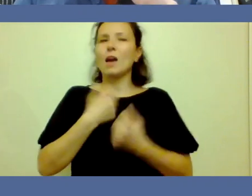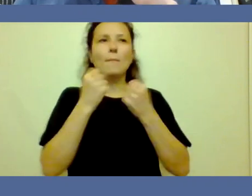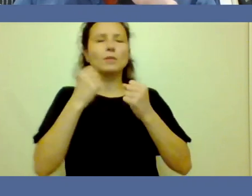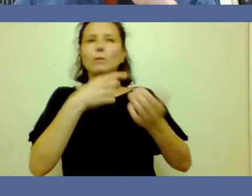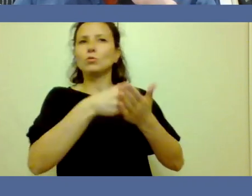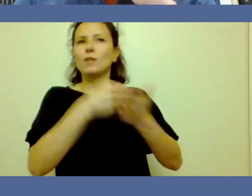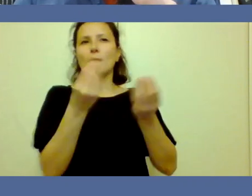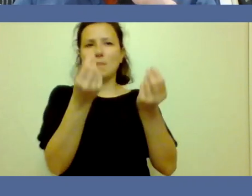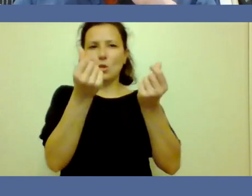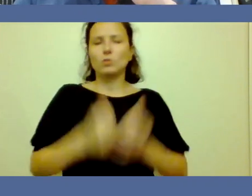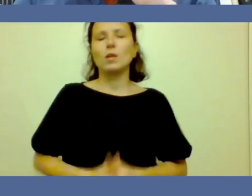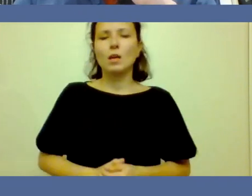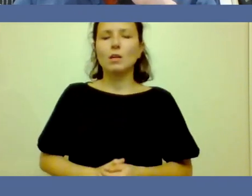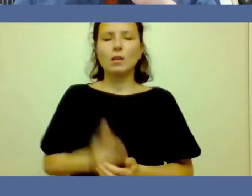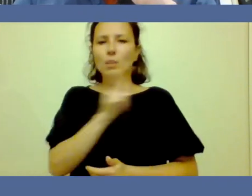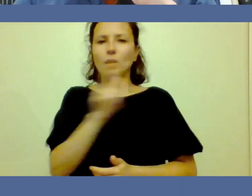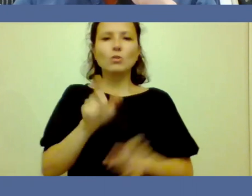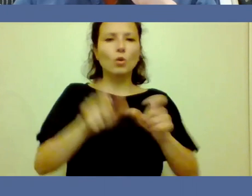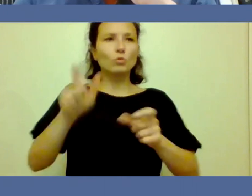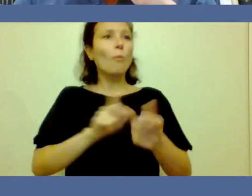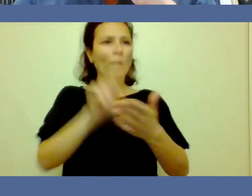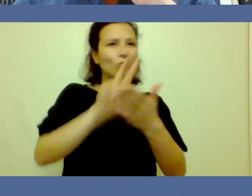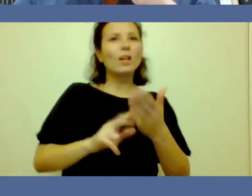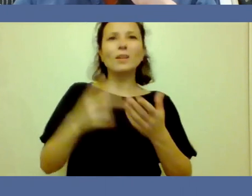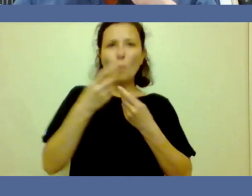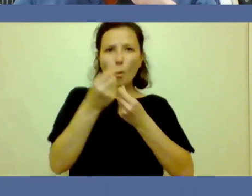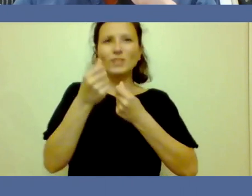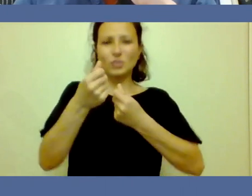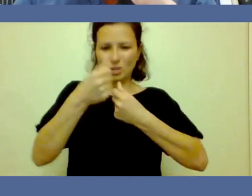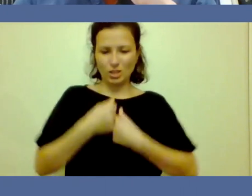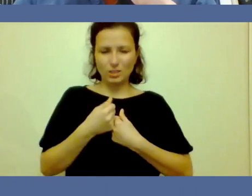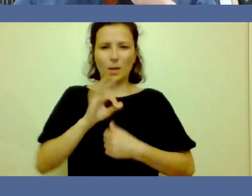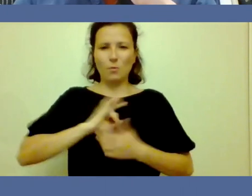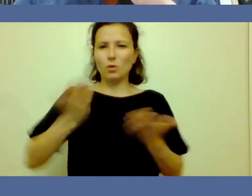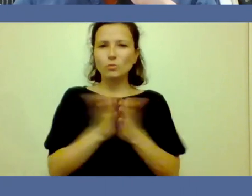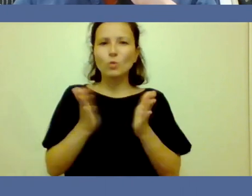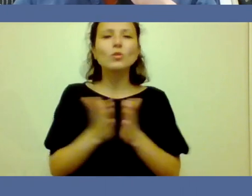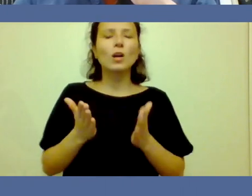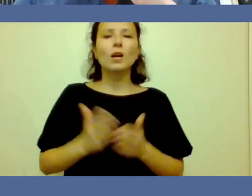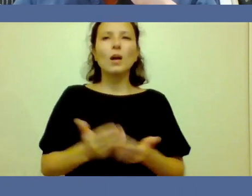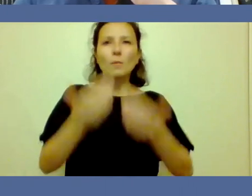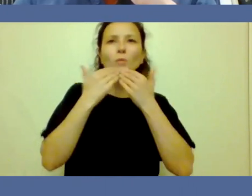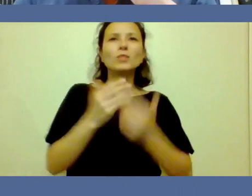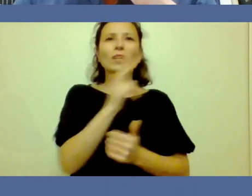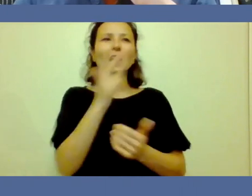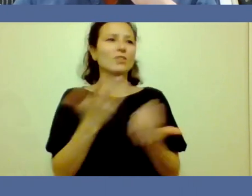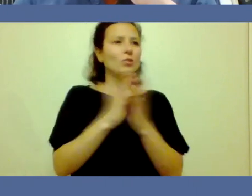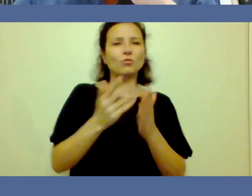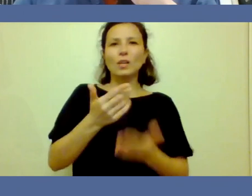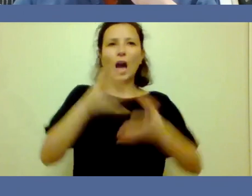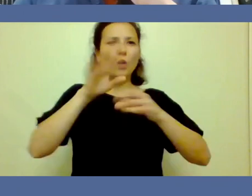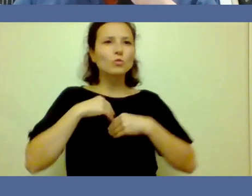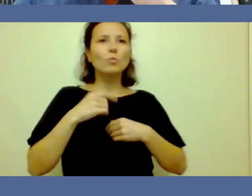które każdy czytelnik płaci za moją książkę, ponieważ od każdej z tych książek ja dostaję 2 złote, tak? Bo to nie jest